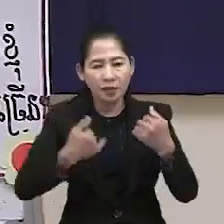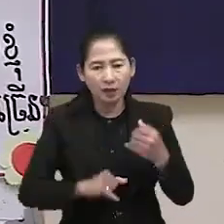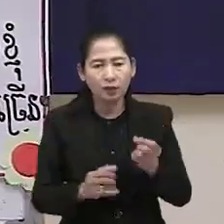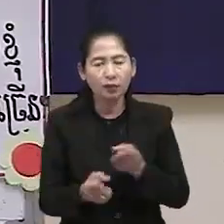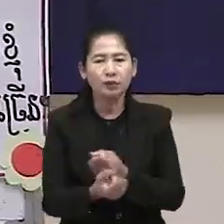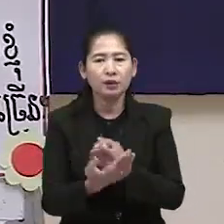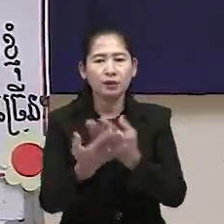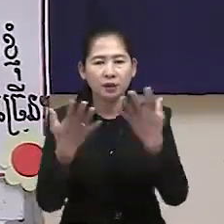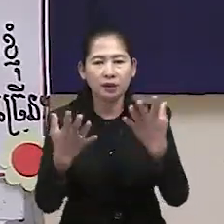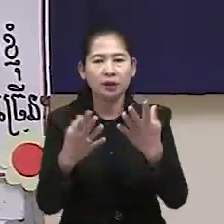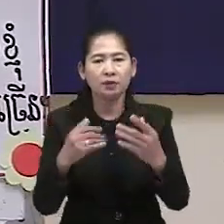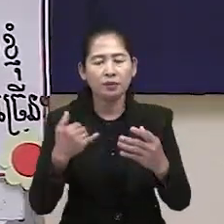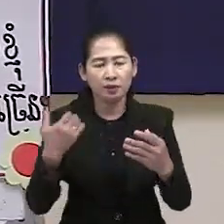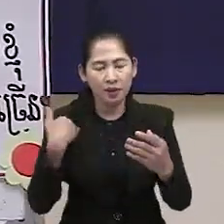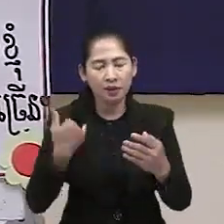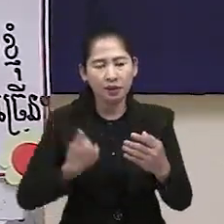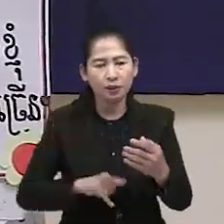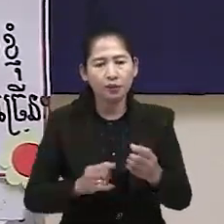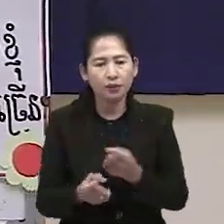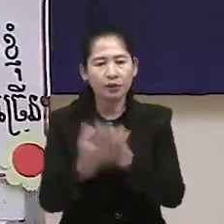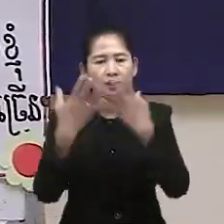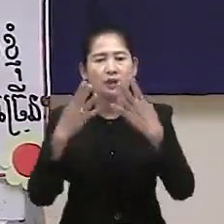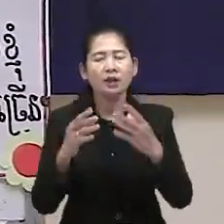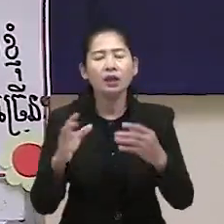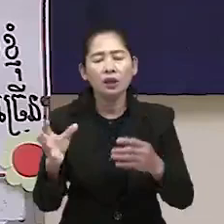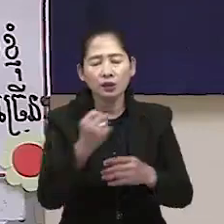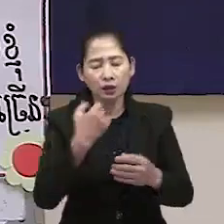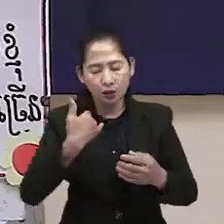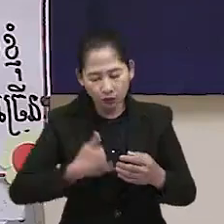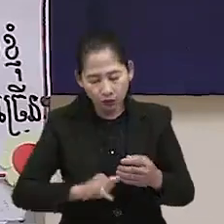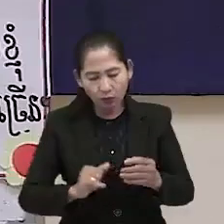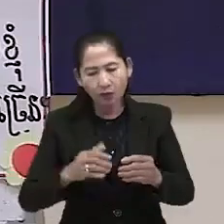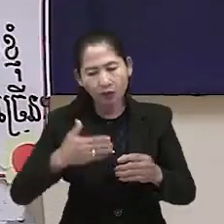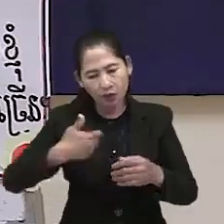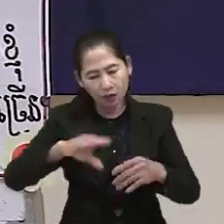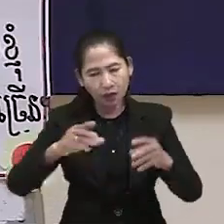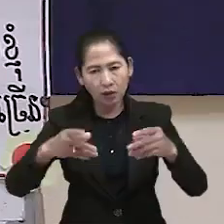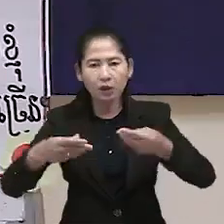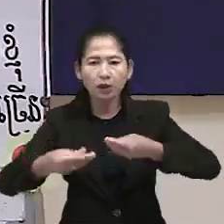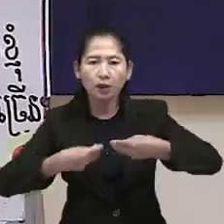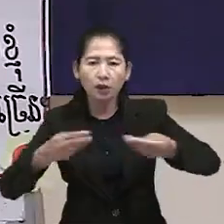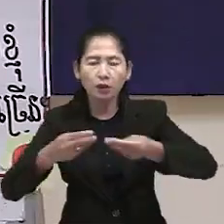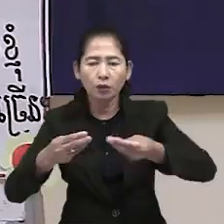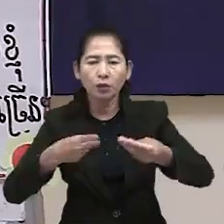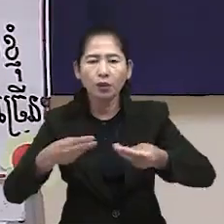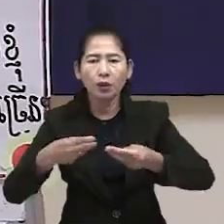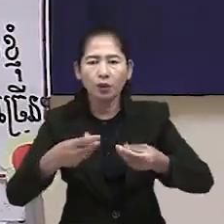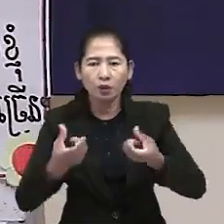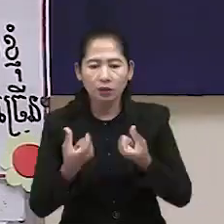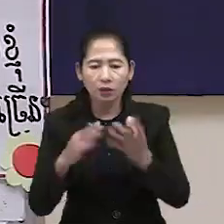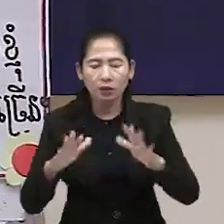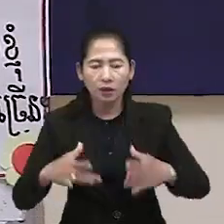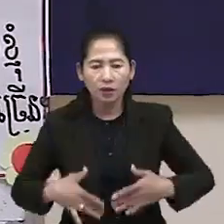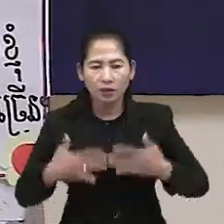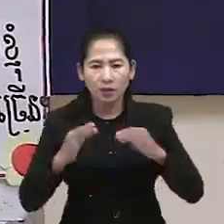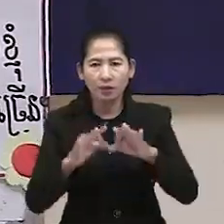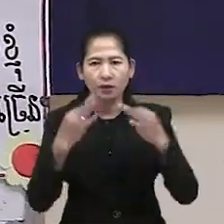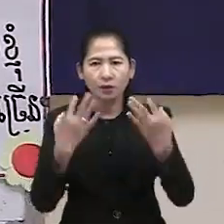នច្រើនទៀតចានឹងមានកូនច្រើនណាកូនណាហើយនឹងអាចយកកូននោះទៅលក់ដោះស្រាយជីវភាពក្នុងគ្រួសារអីអញ្ចឹងណា